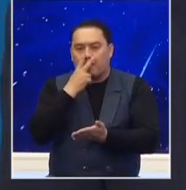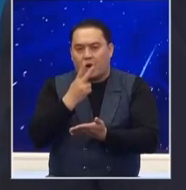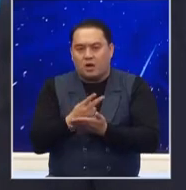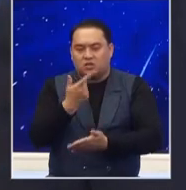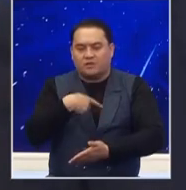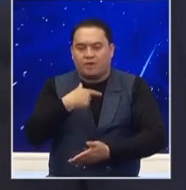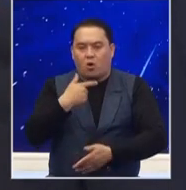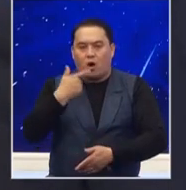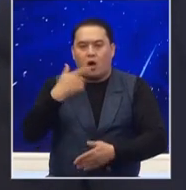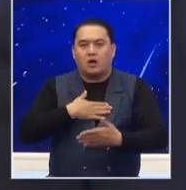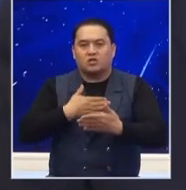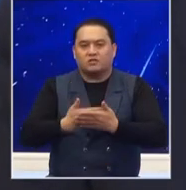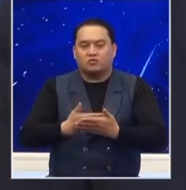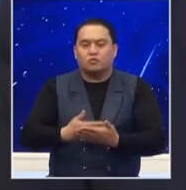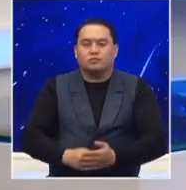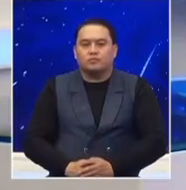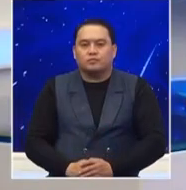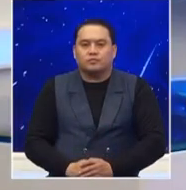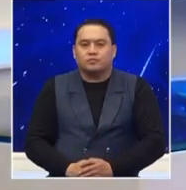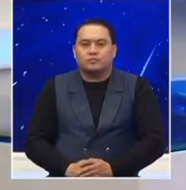продемонстрировали свою гражданскую позицию.